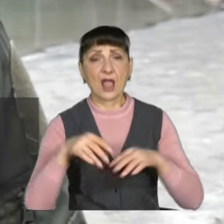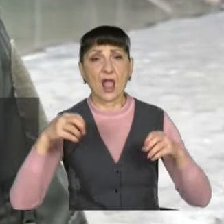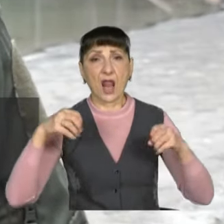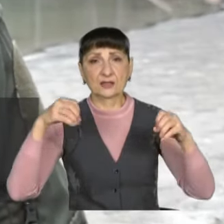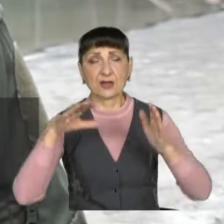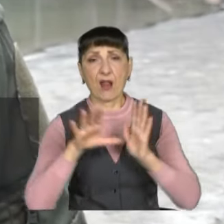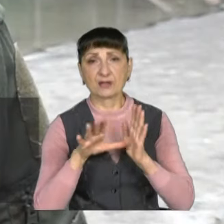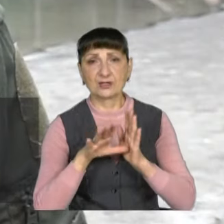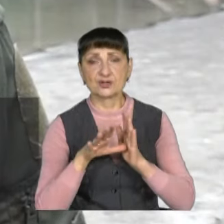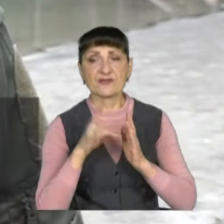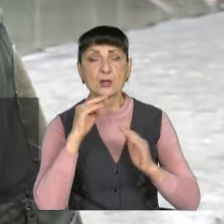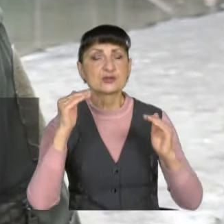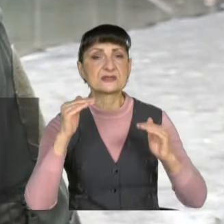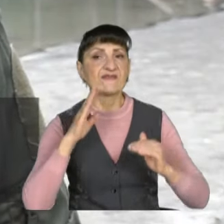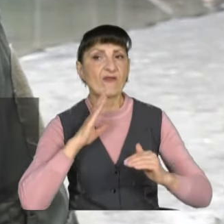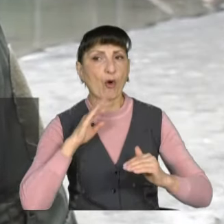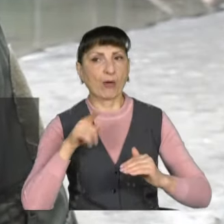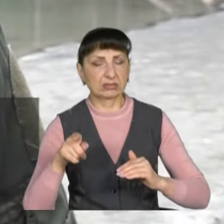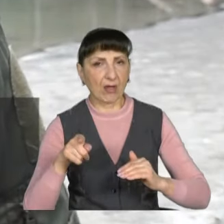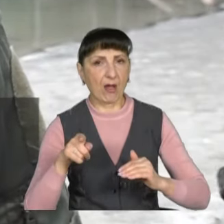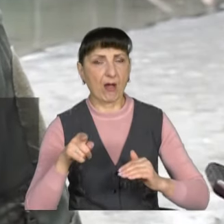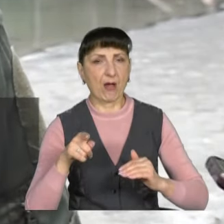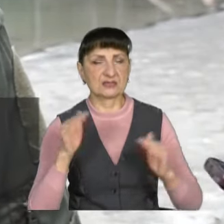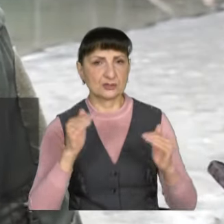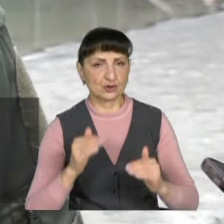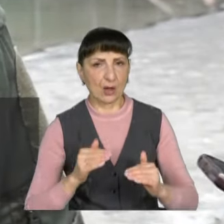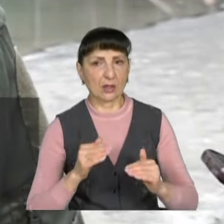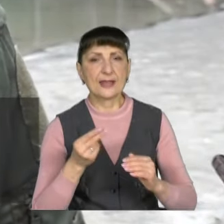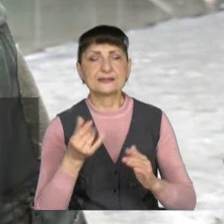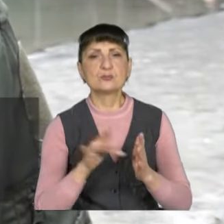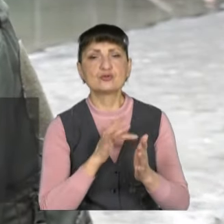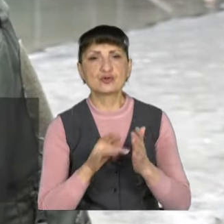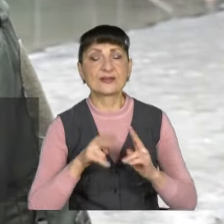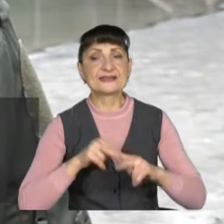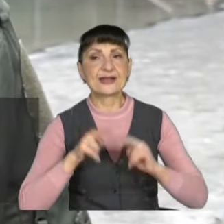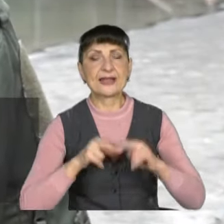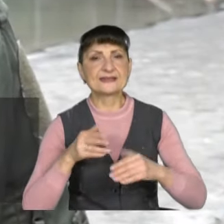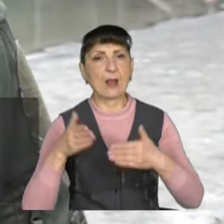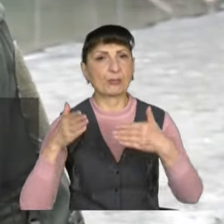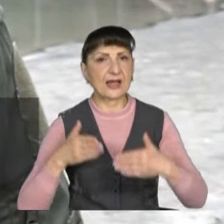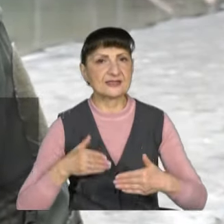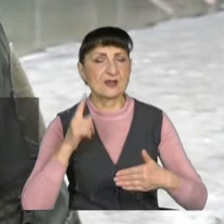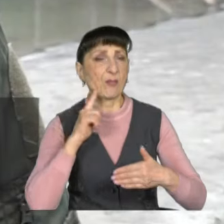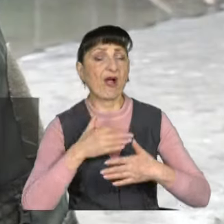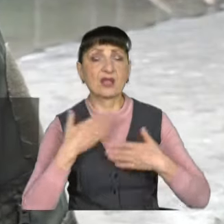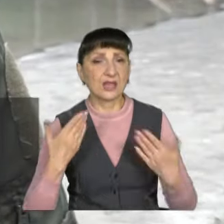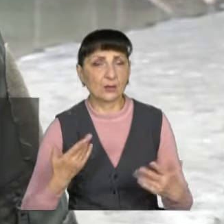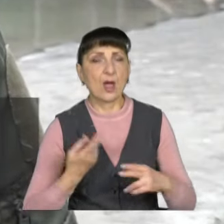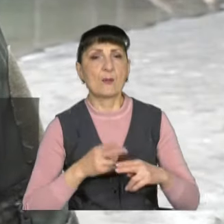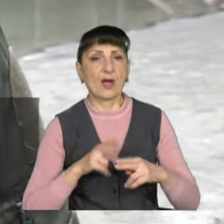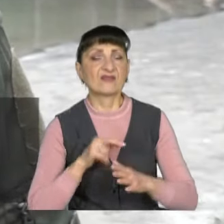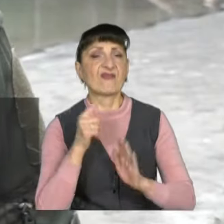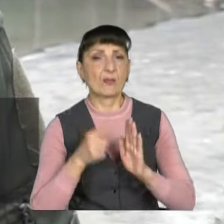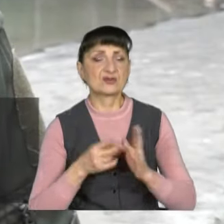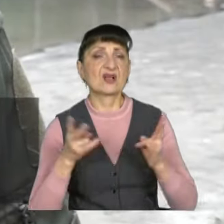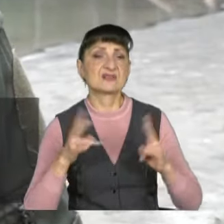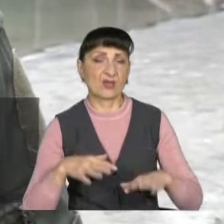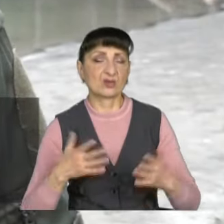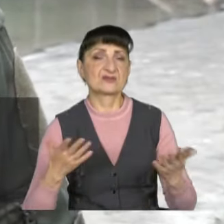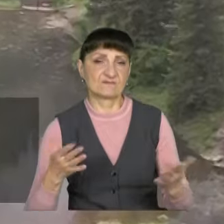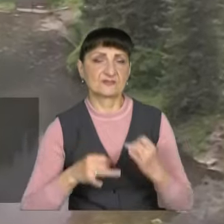того, мы наблюдаем снижение уровня воды в озере Каинде. Средства из бюджета для строительства плотины пока не выделены, поэтому этот вопрос